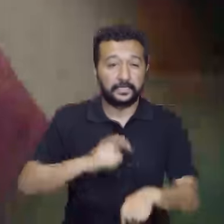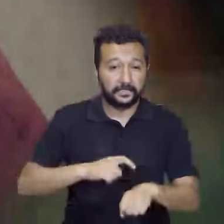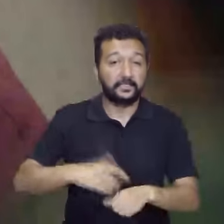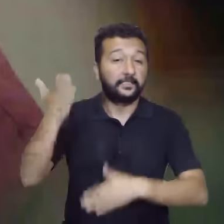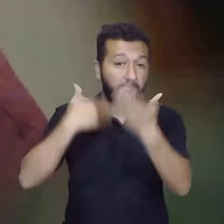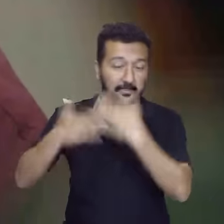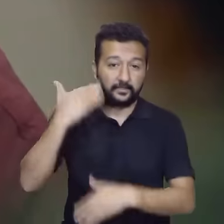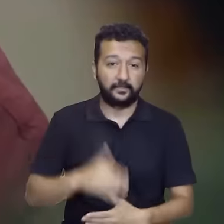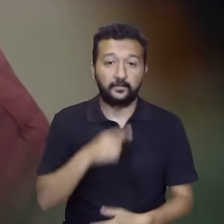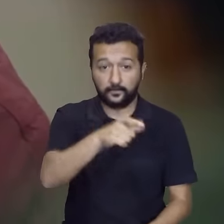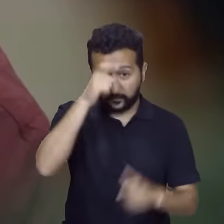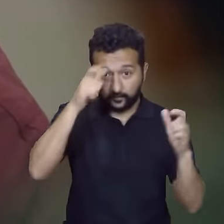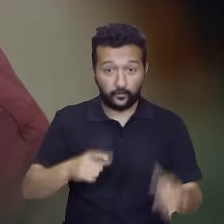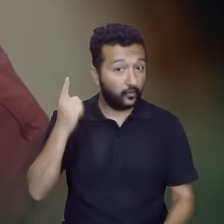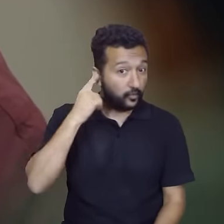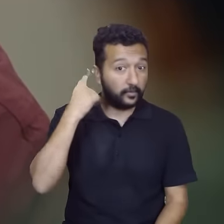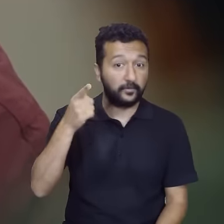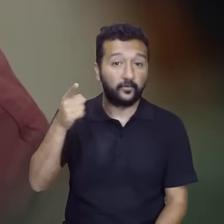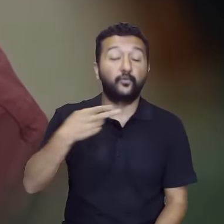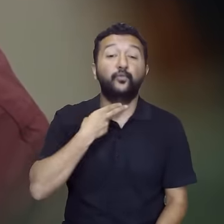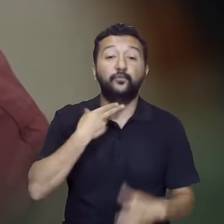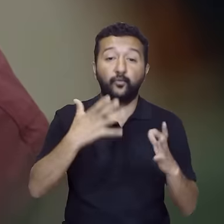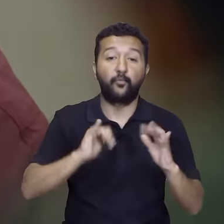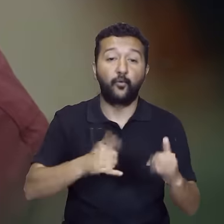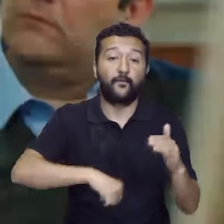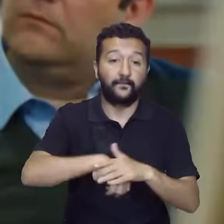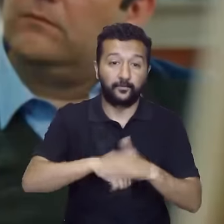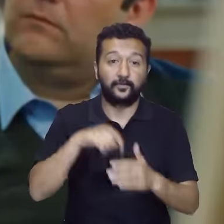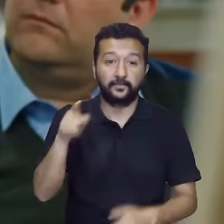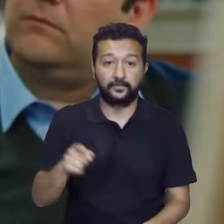Zamanında Türkiye'de ünlü bir kulüpte top koşturan